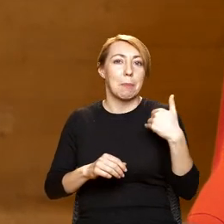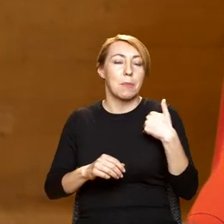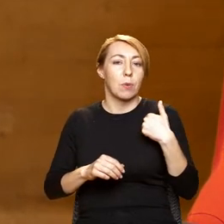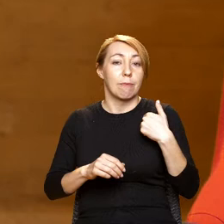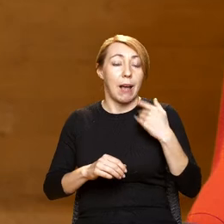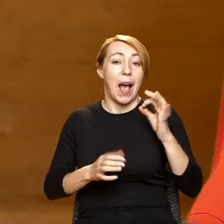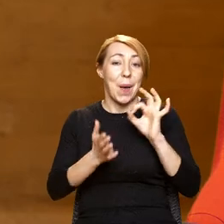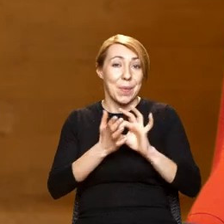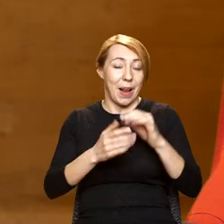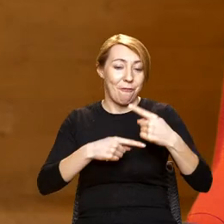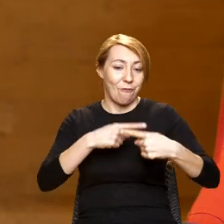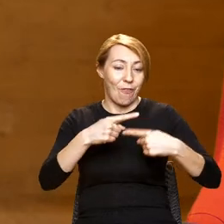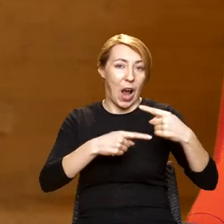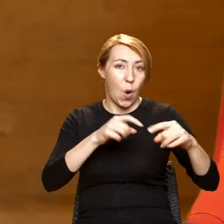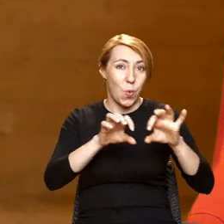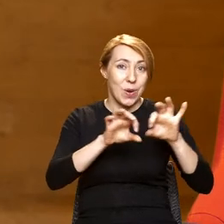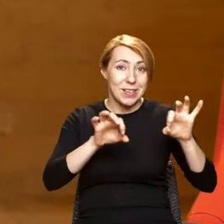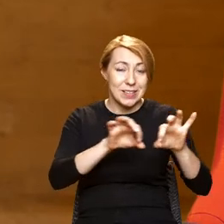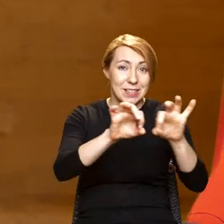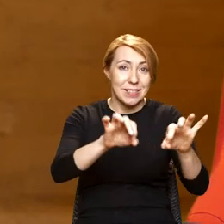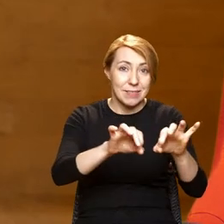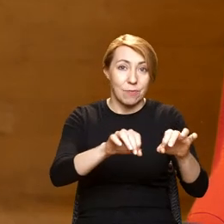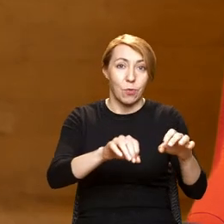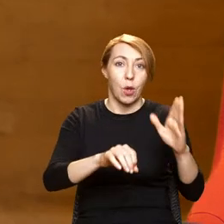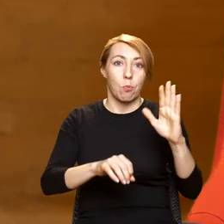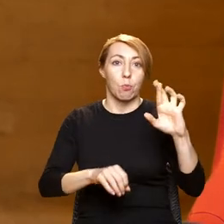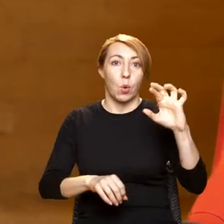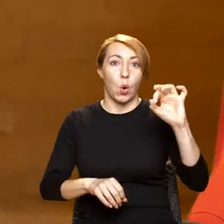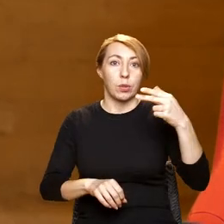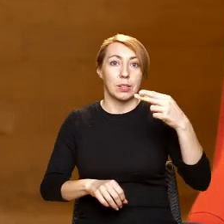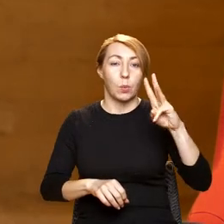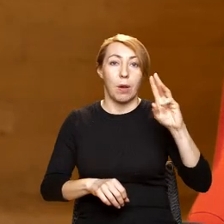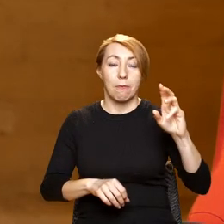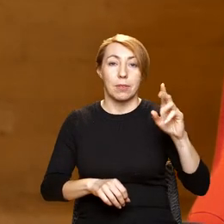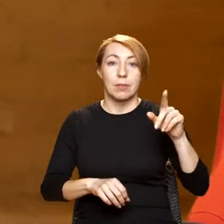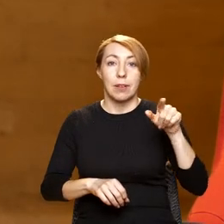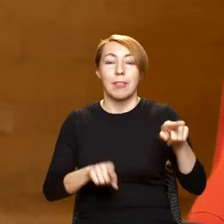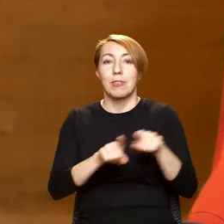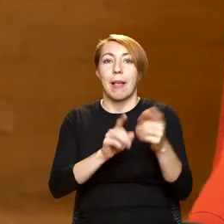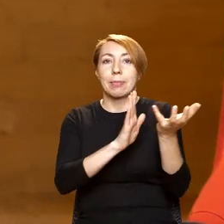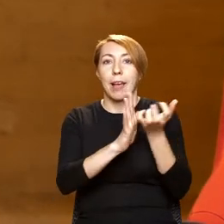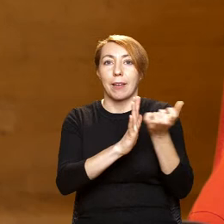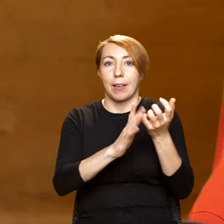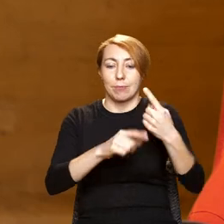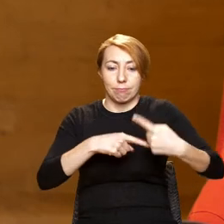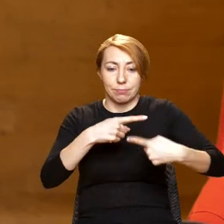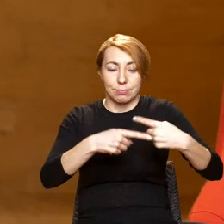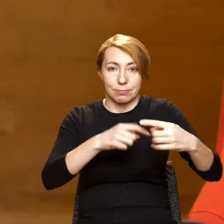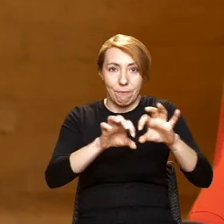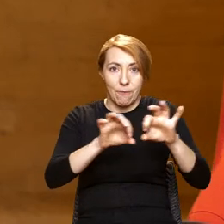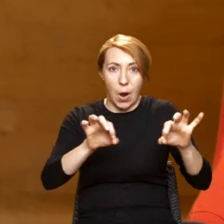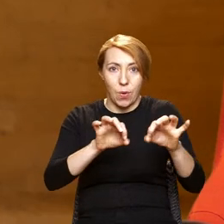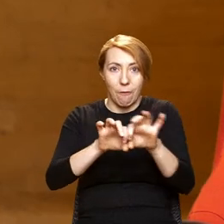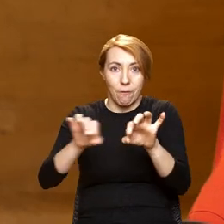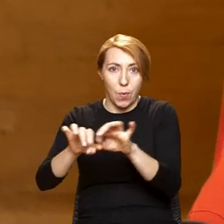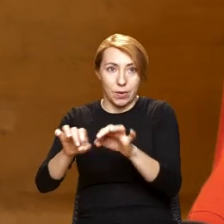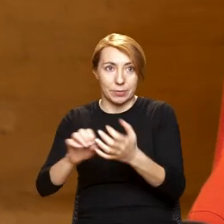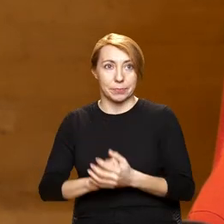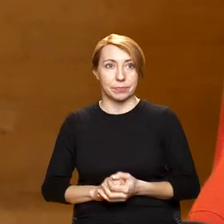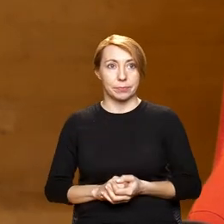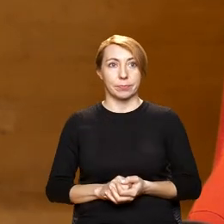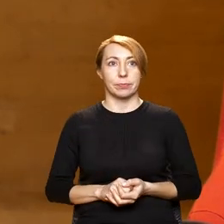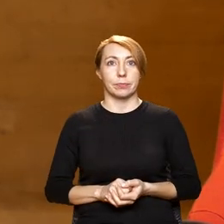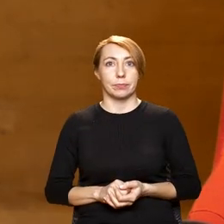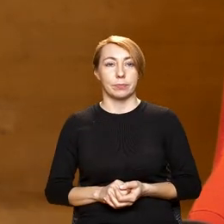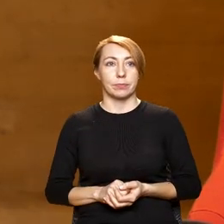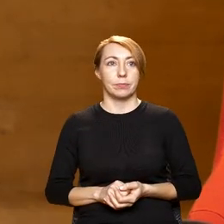były wałki Bronisław Piłsudski i nagrania jego woskowych wałków. Ja nawet, tu